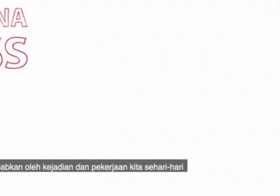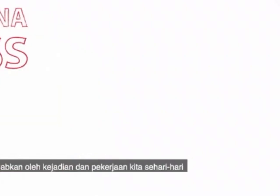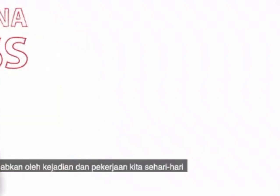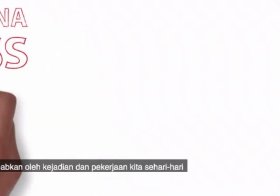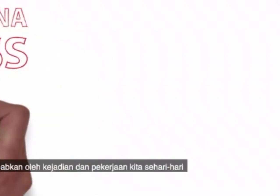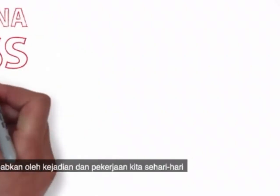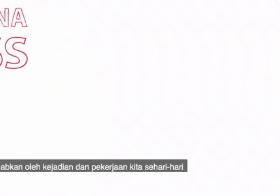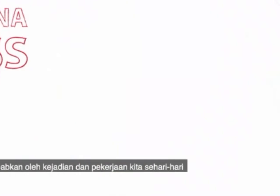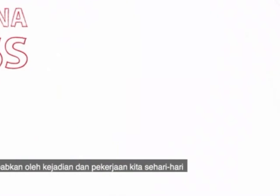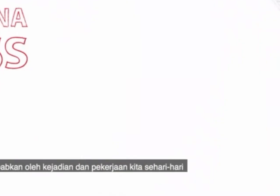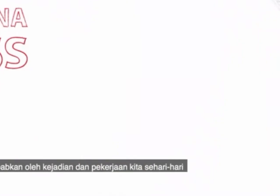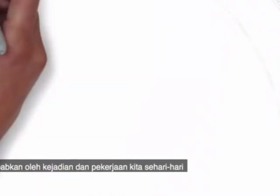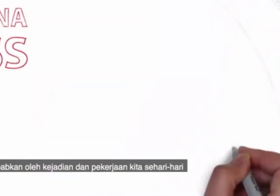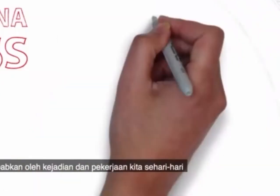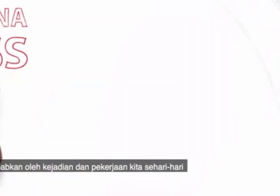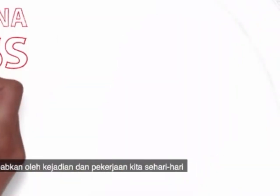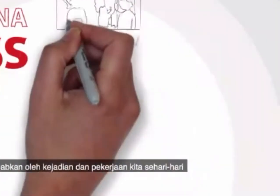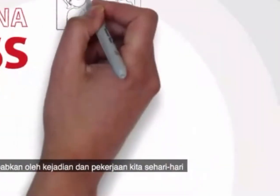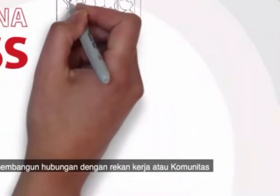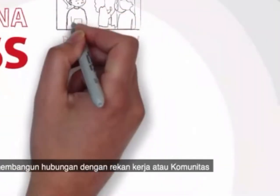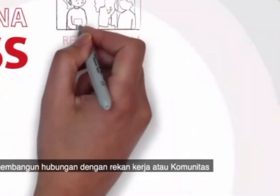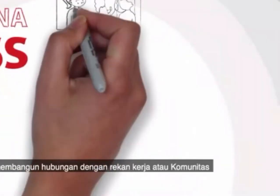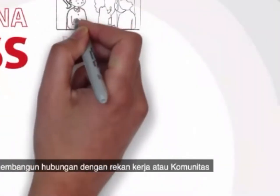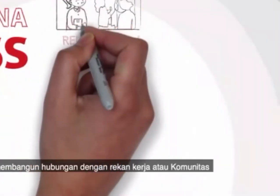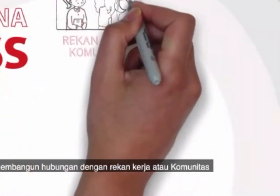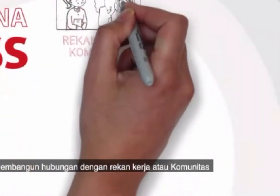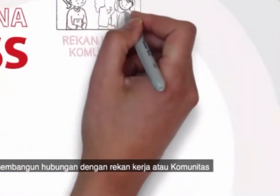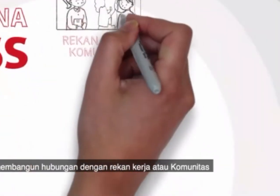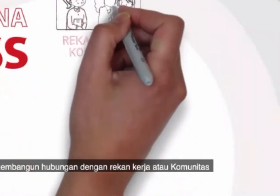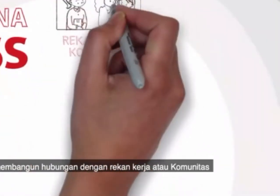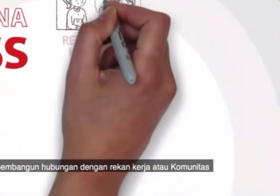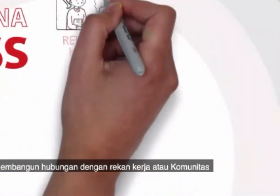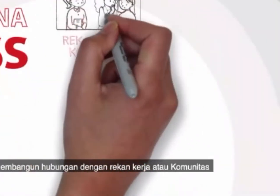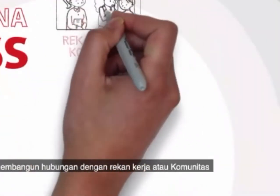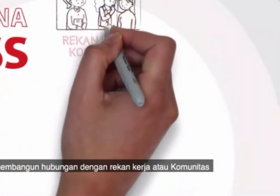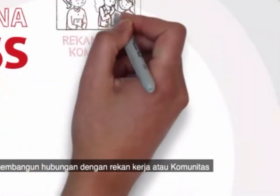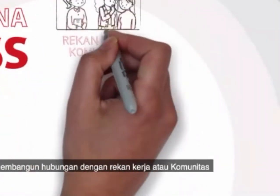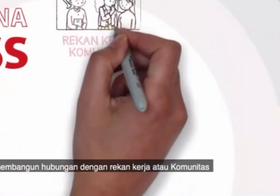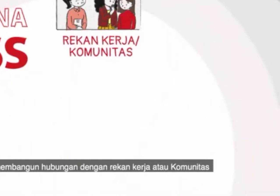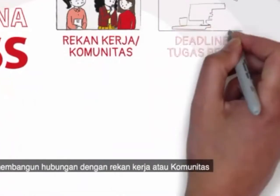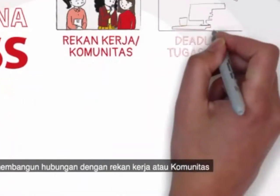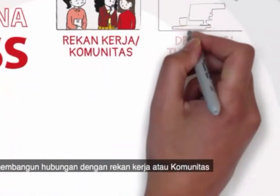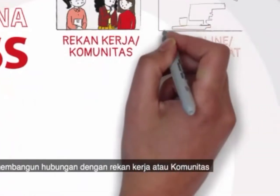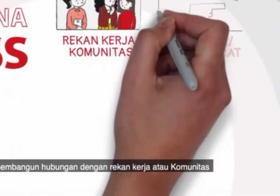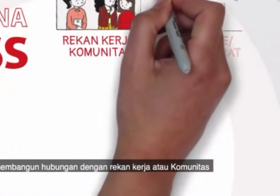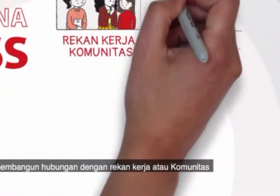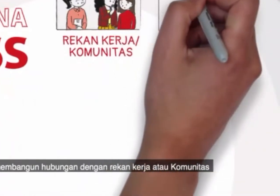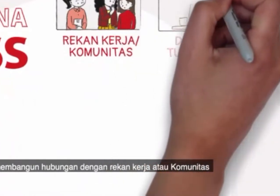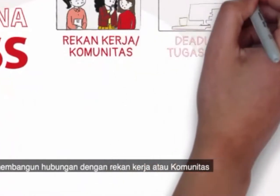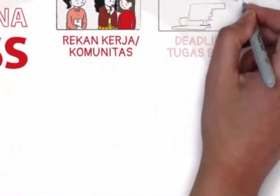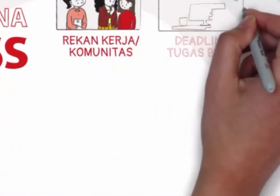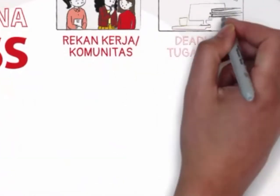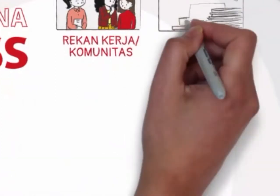disebabkan oleh kejadian dan pekerjaan kita sehari-hari, seperti masalah membangun hubungan dengan rekan kerja